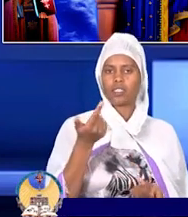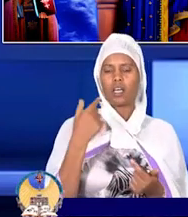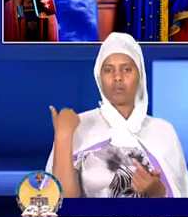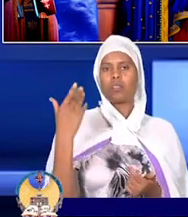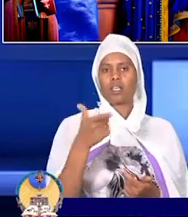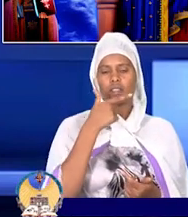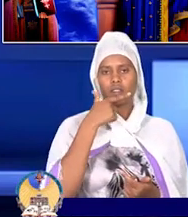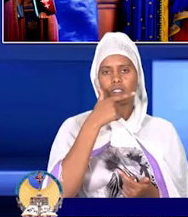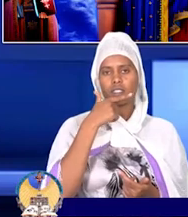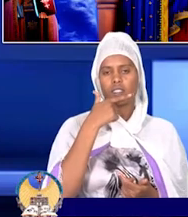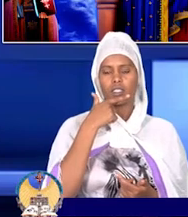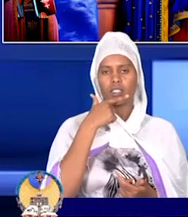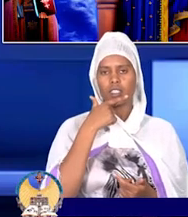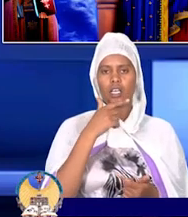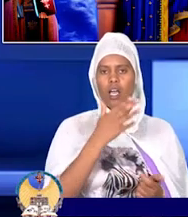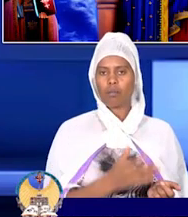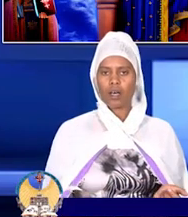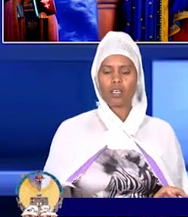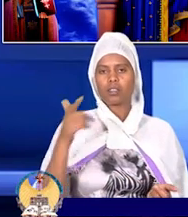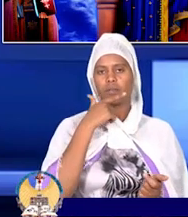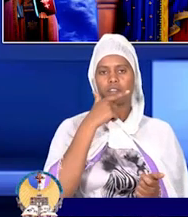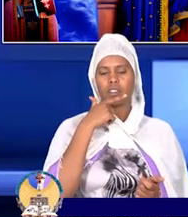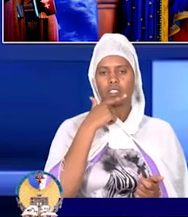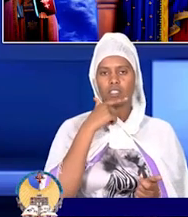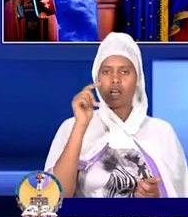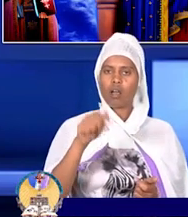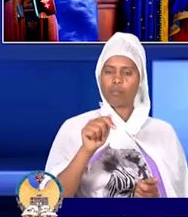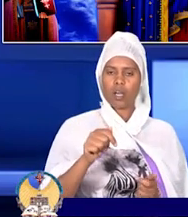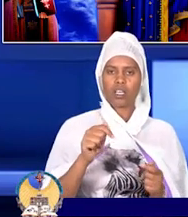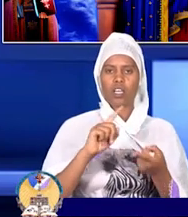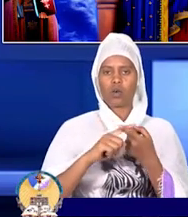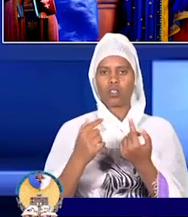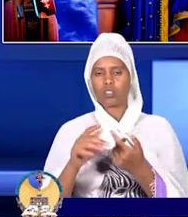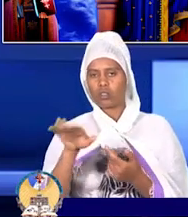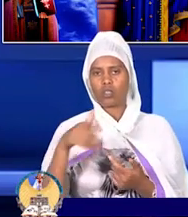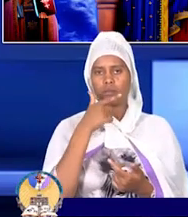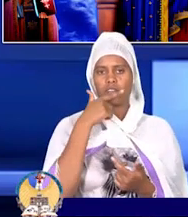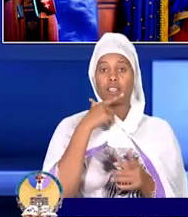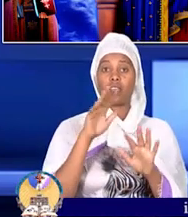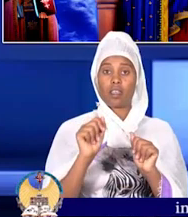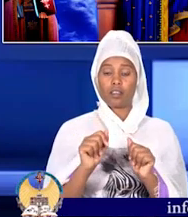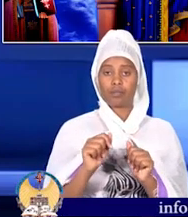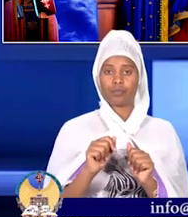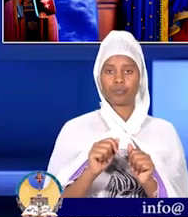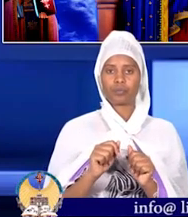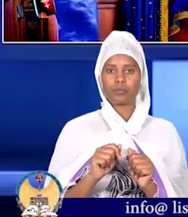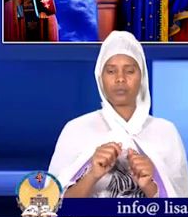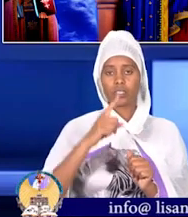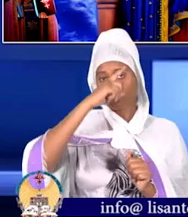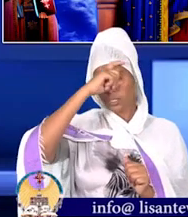ከተማ ብፍርሃት፣ ኣብ በረኻ ብፍርሃት፣ ኣብ ባሕሪ ብፍርሃት፣ ኣብ ማእከል ኣሕዋት ሓሶት ብፍርሃት እየ